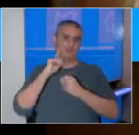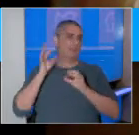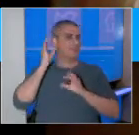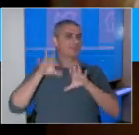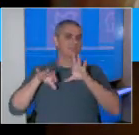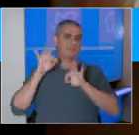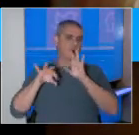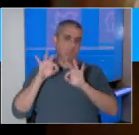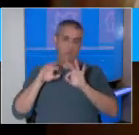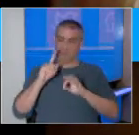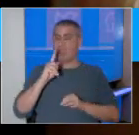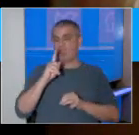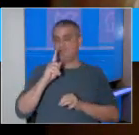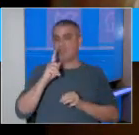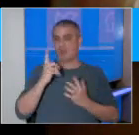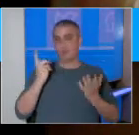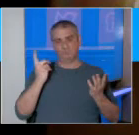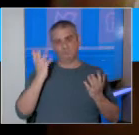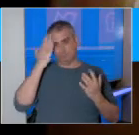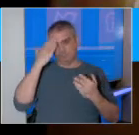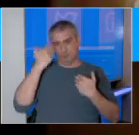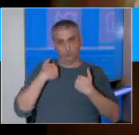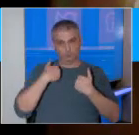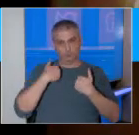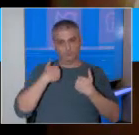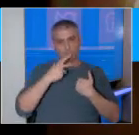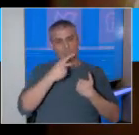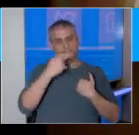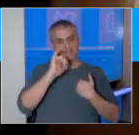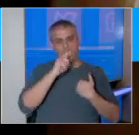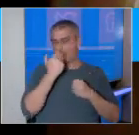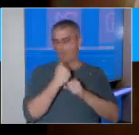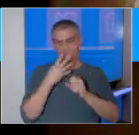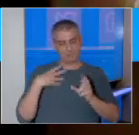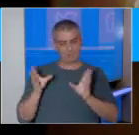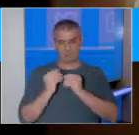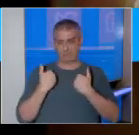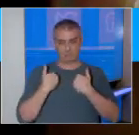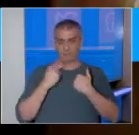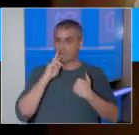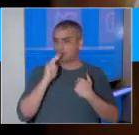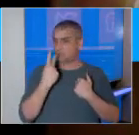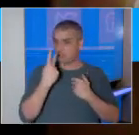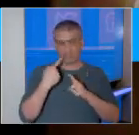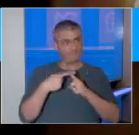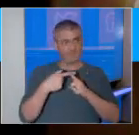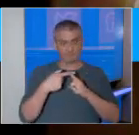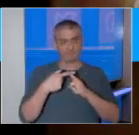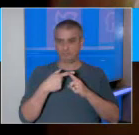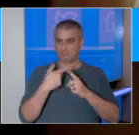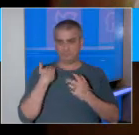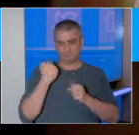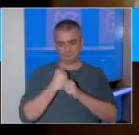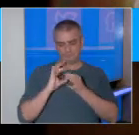נבחרות, אבל אני בהחלט מהיכרות אישית, הילה עבדה איתי במשך שנתיים וחצי,